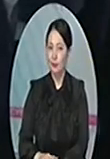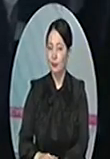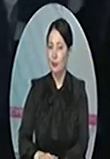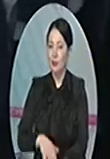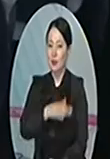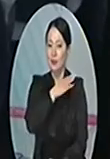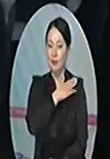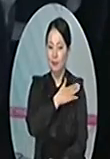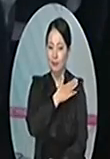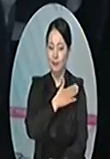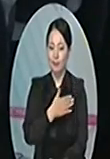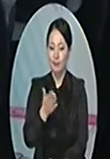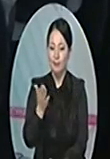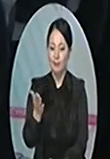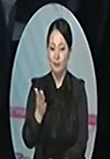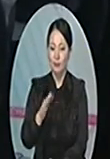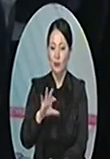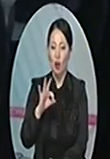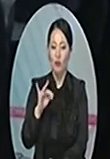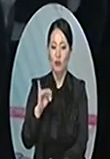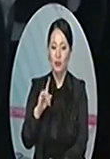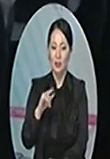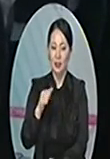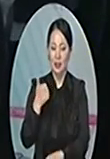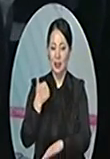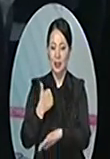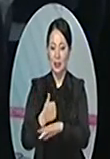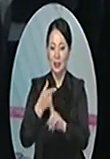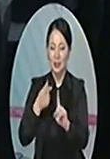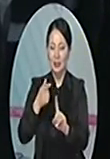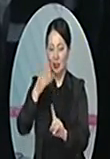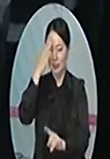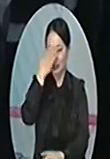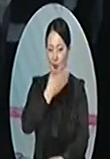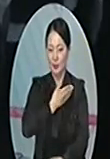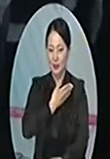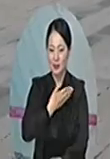Цагдаа офицер ахлагчдын амрын гэрээ.